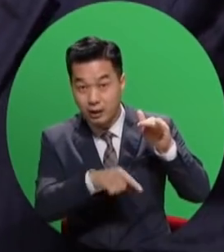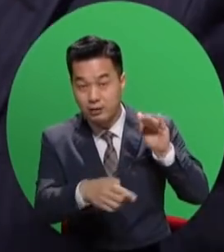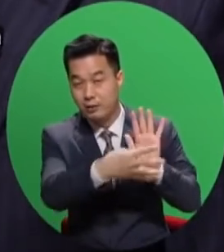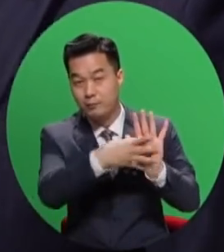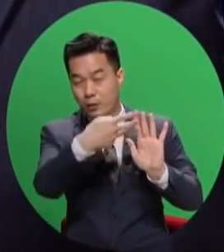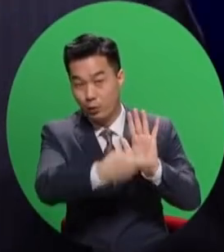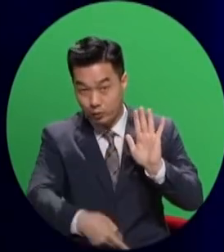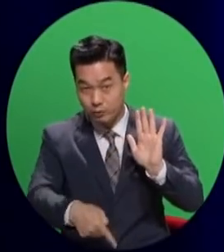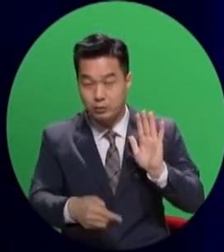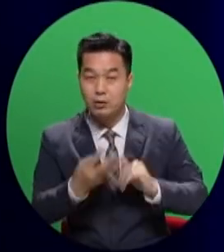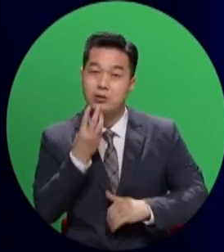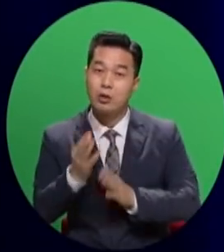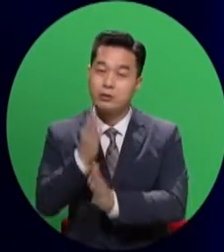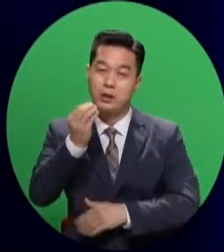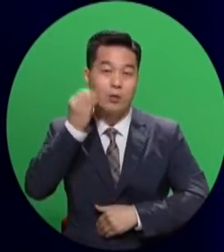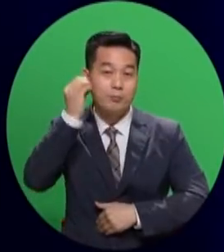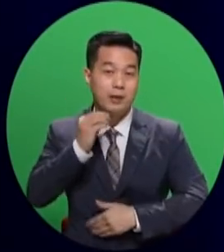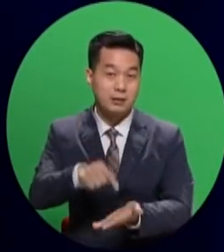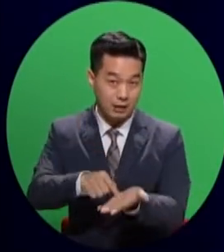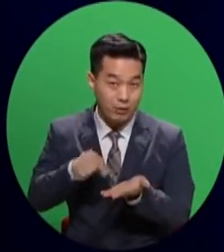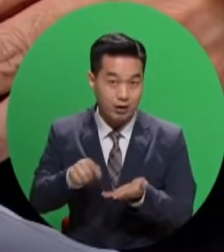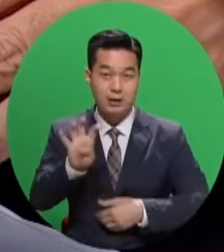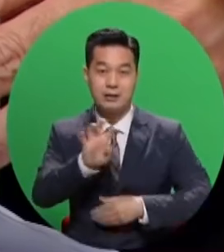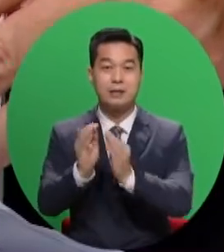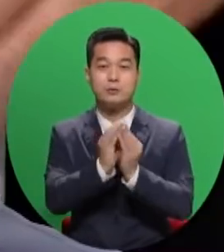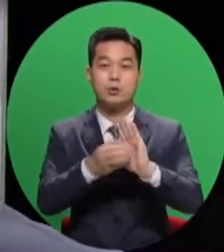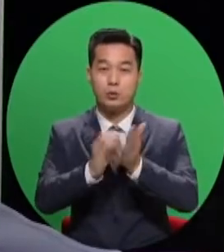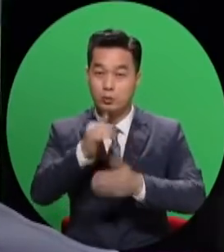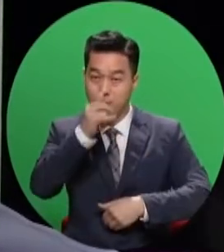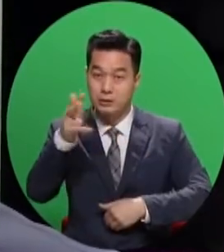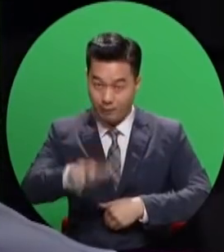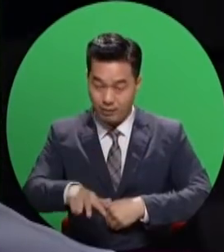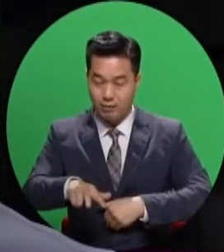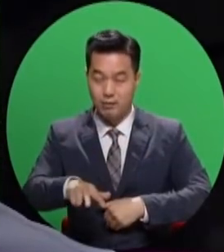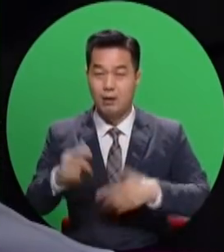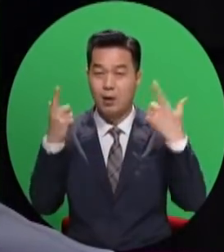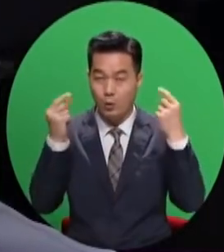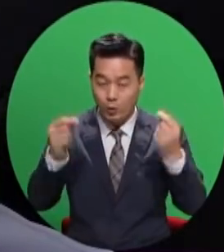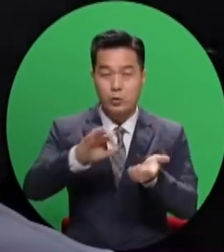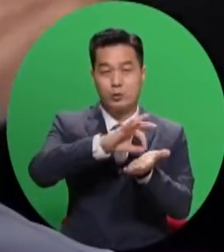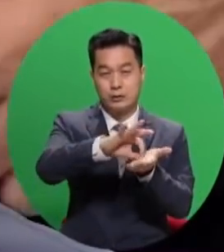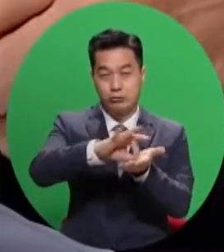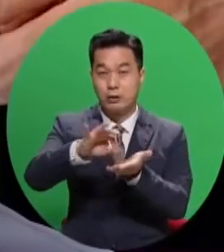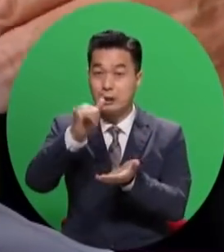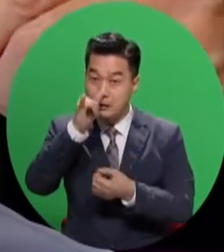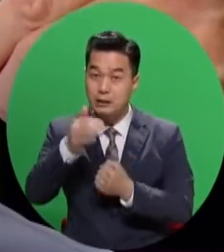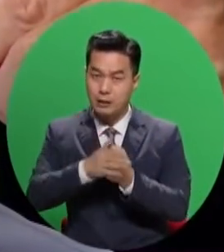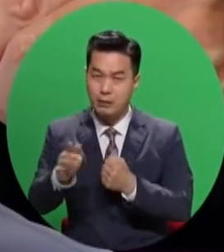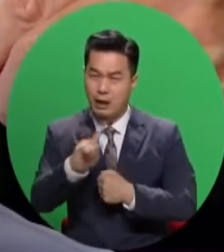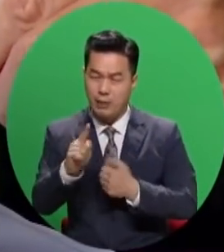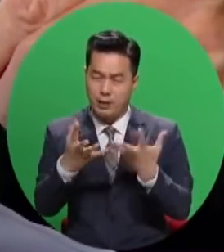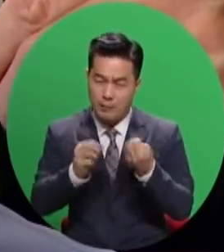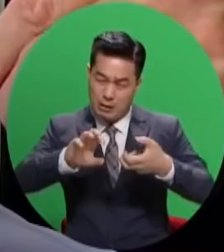용 소식은 페이지에 등장하는 겁니다 40초 정도 되지만 고정으로 지출 될것도 이렇게 있어서 아무리